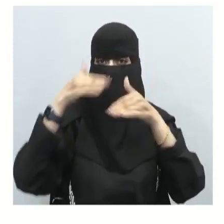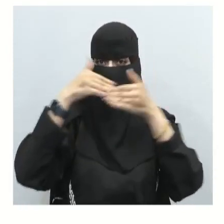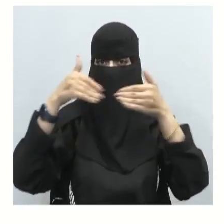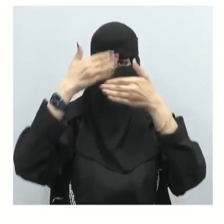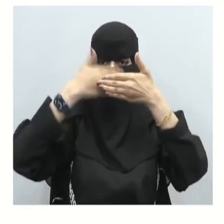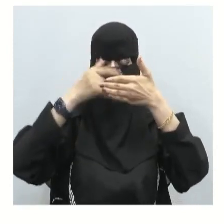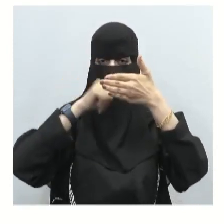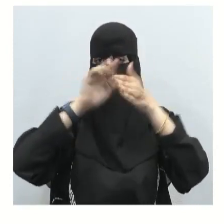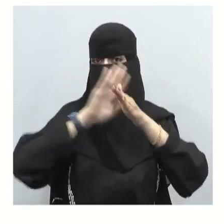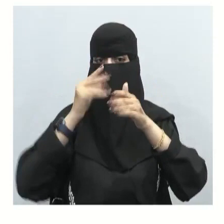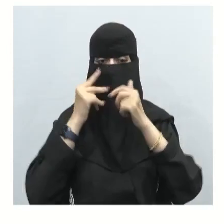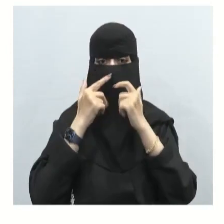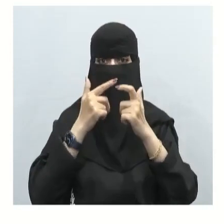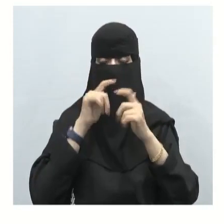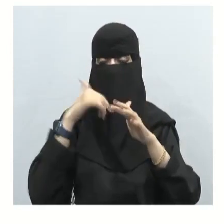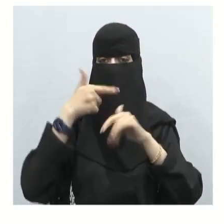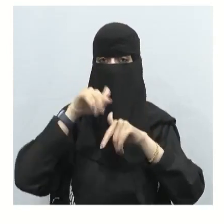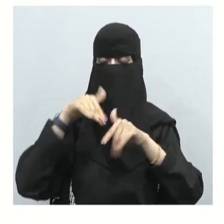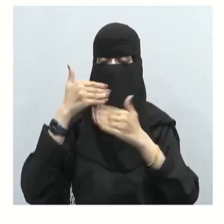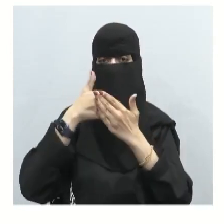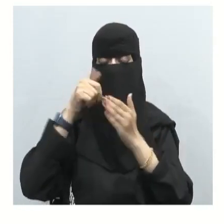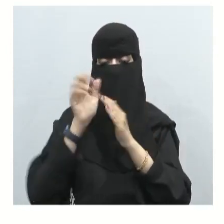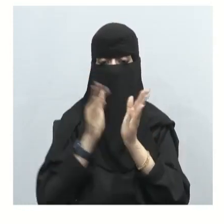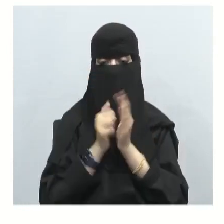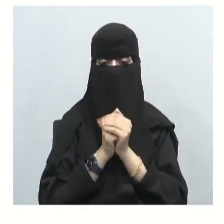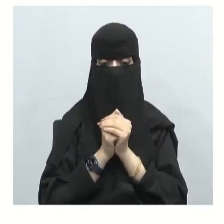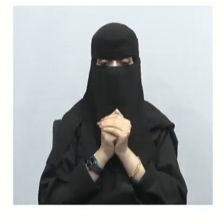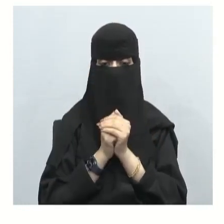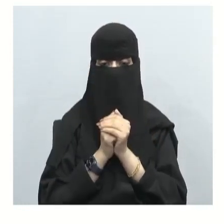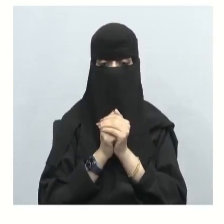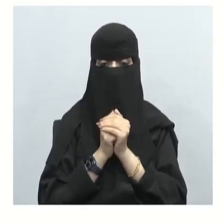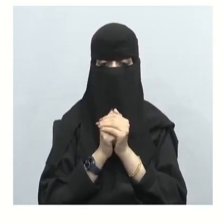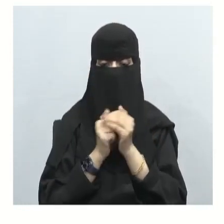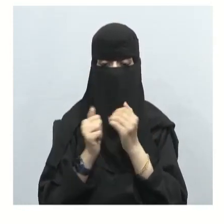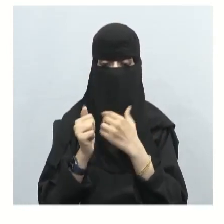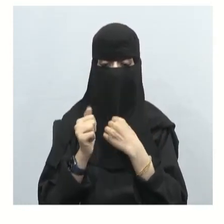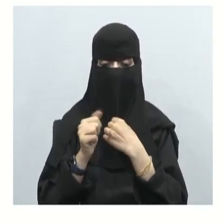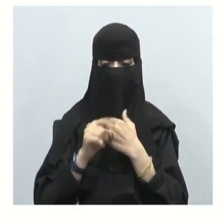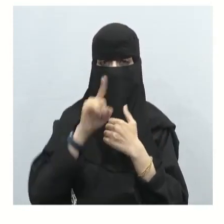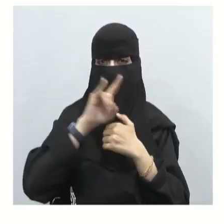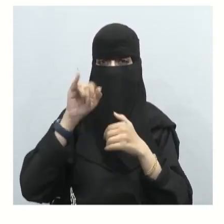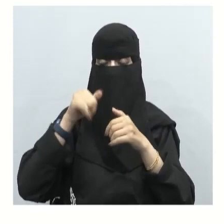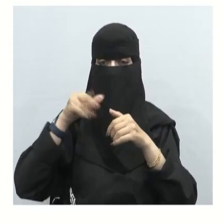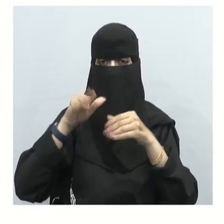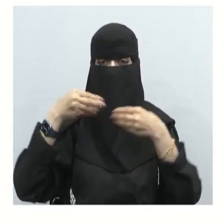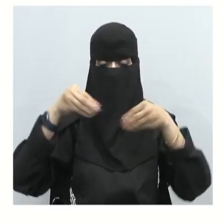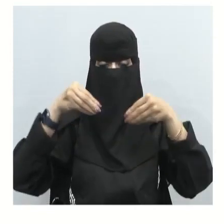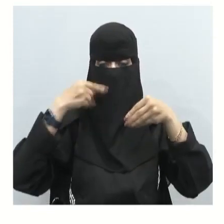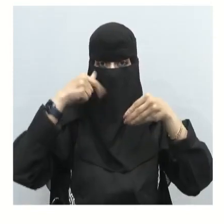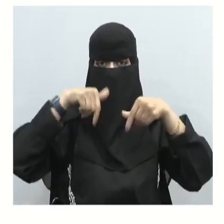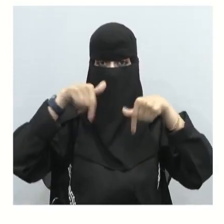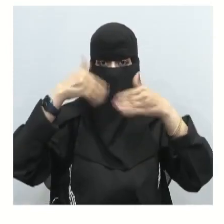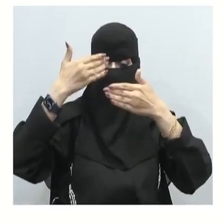الاستقطاب لا شيء مرئي عند تعامد المرشحين بلاستيك شفاف بين المرشحين